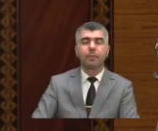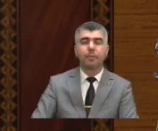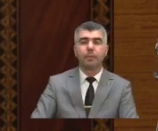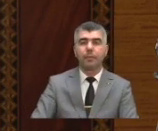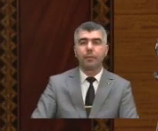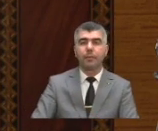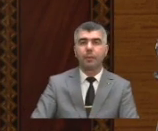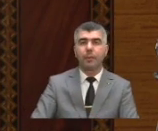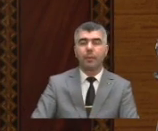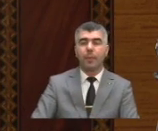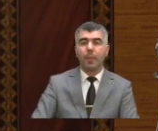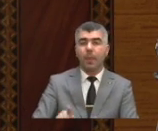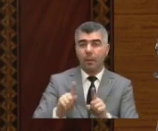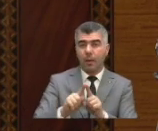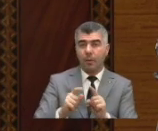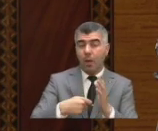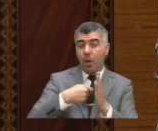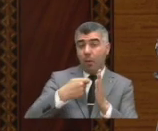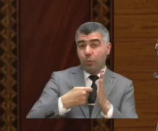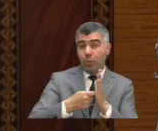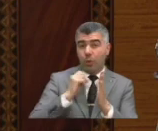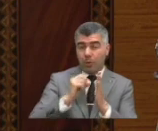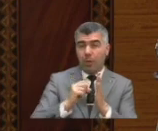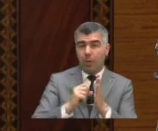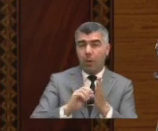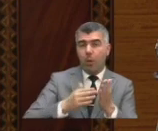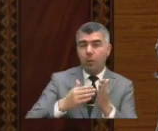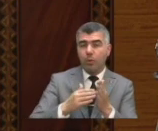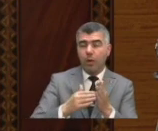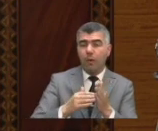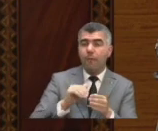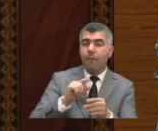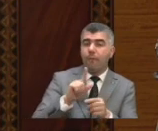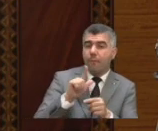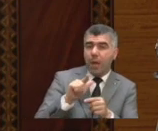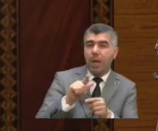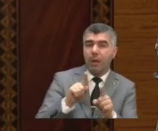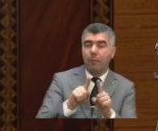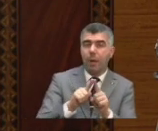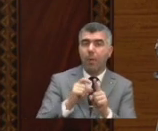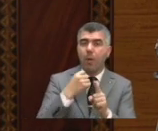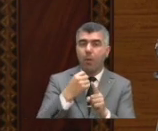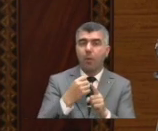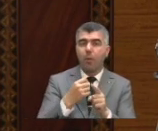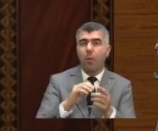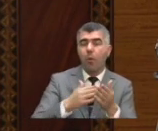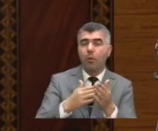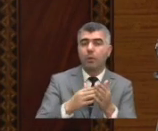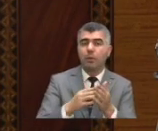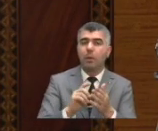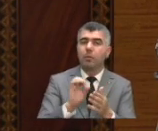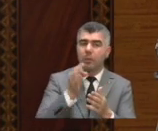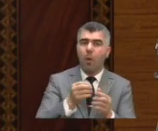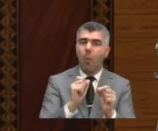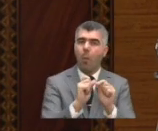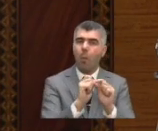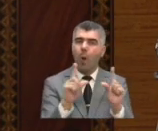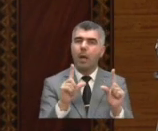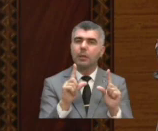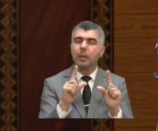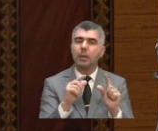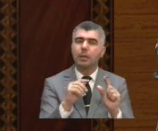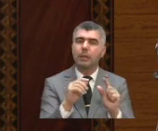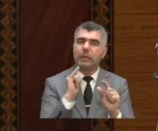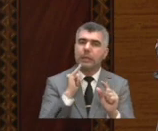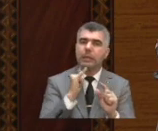كد على ان هذا المشروع هو في العمق تجسيد لشعار الثقه الاستمراريه